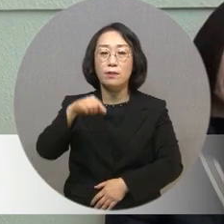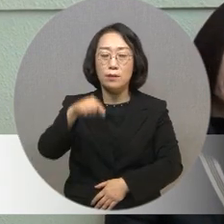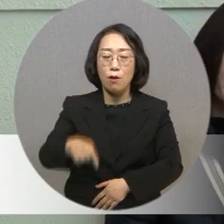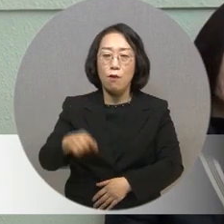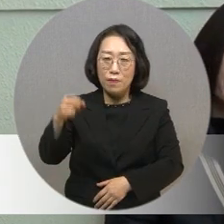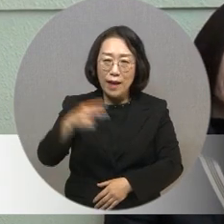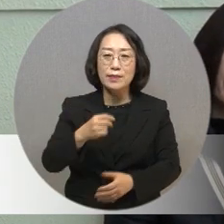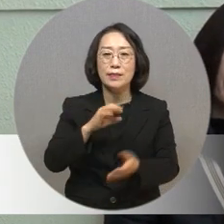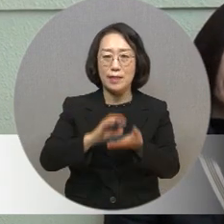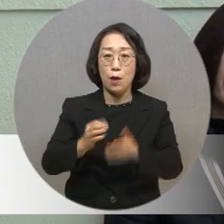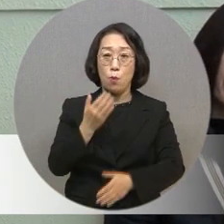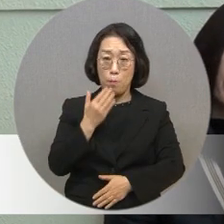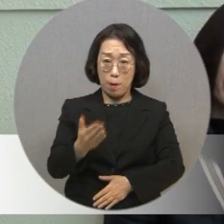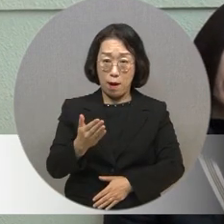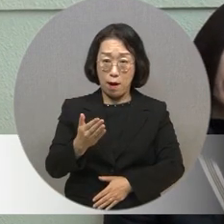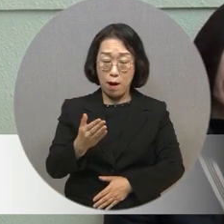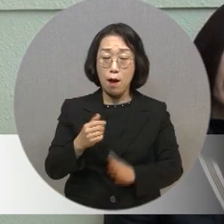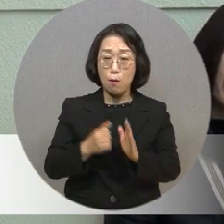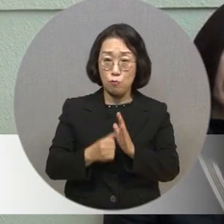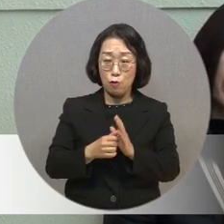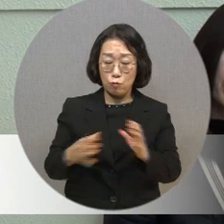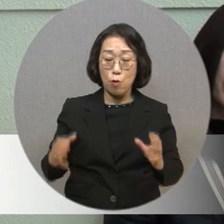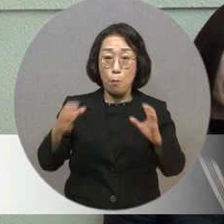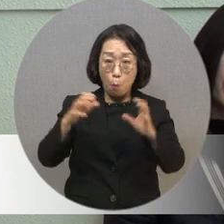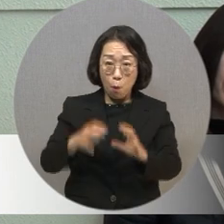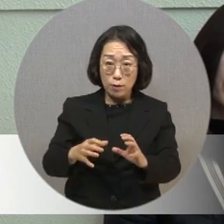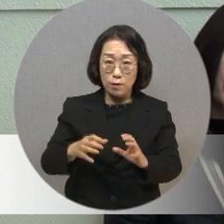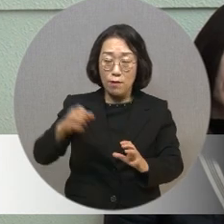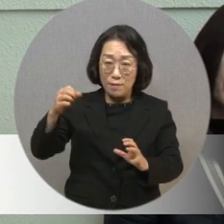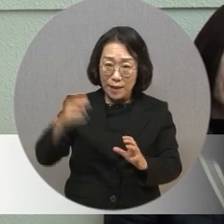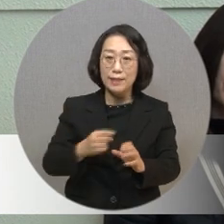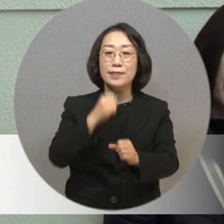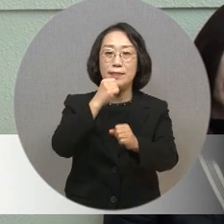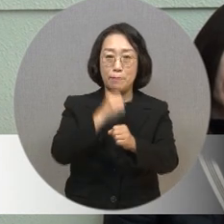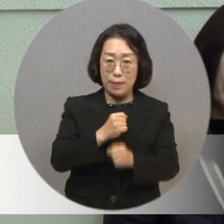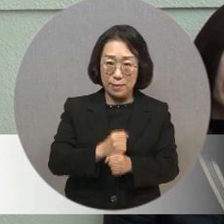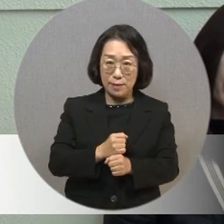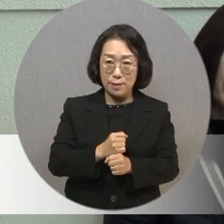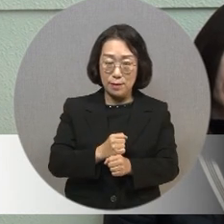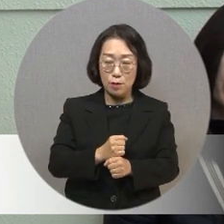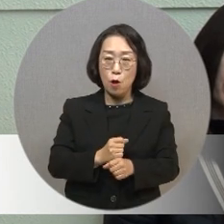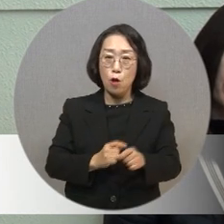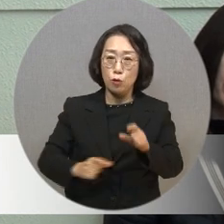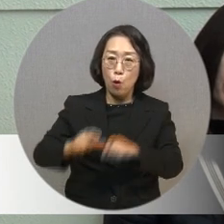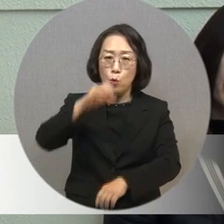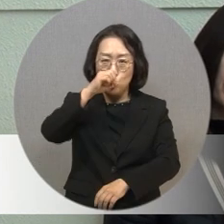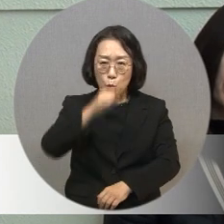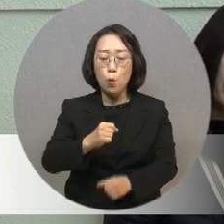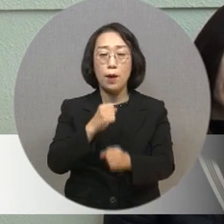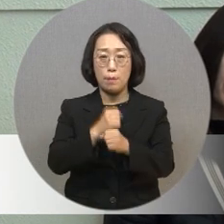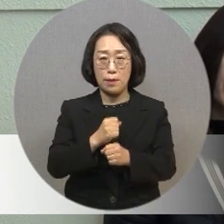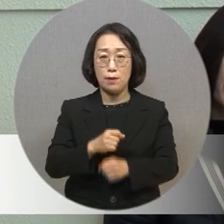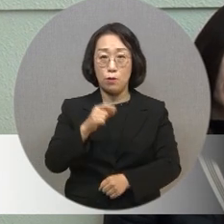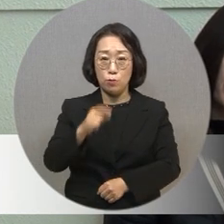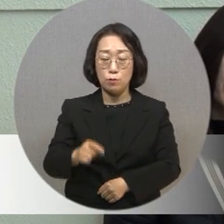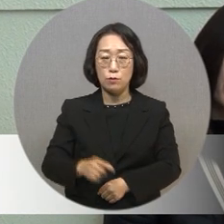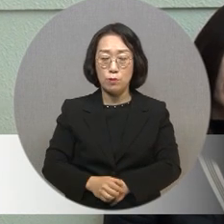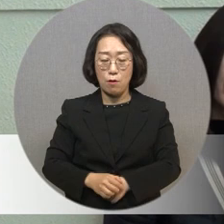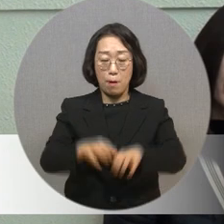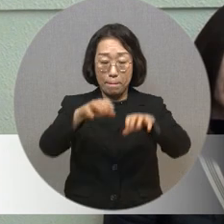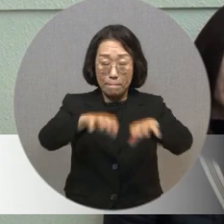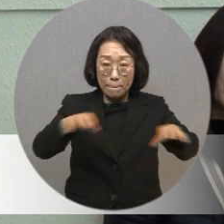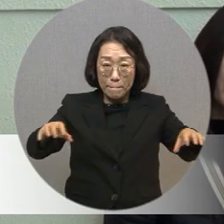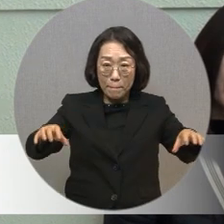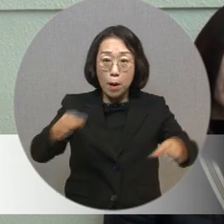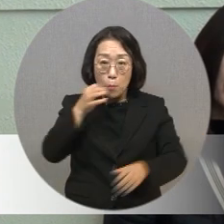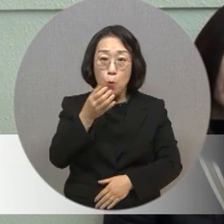물건들을 구해와서 이것을 리사이클링 한 후에 업사이클링 과정을 통해서 이번 작품을 준비하게